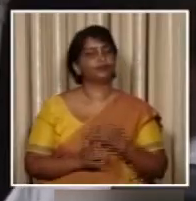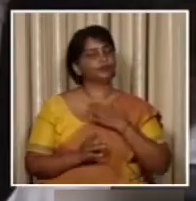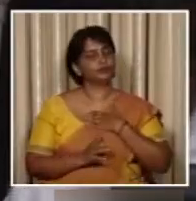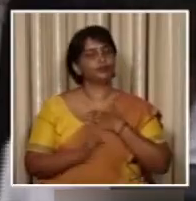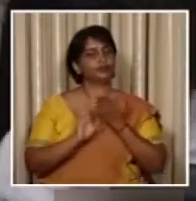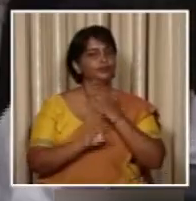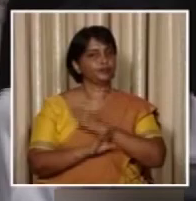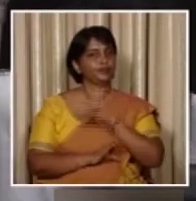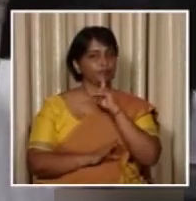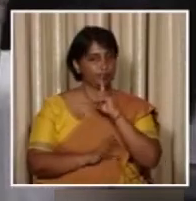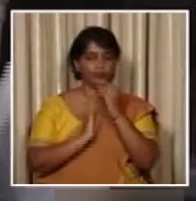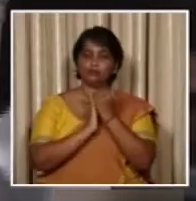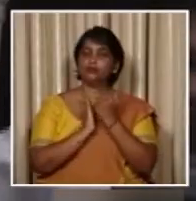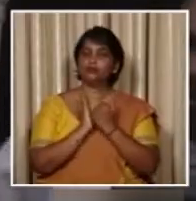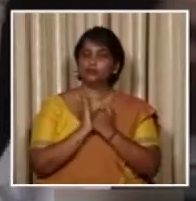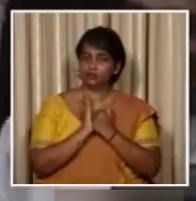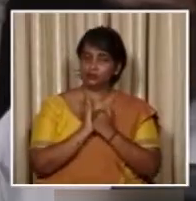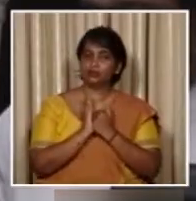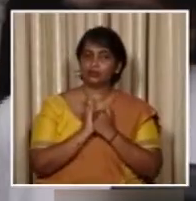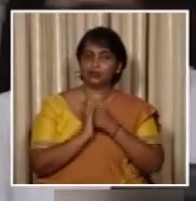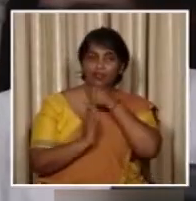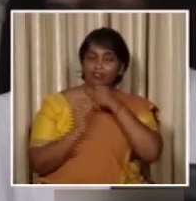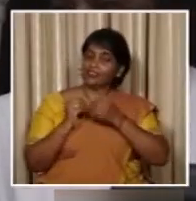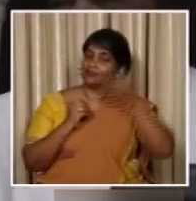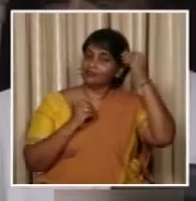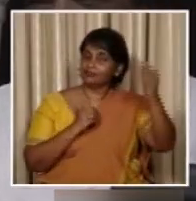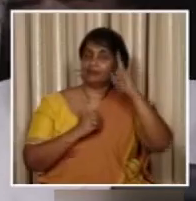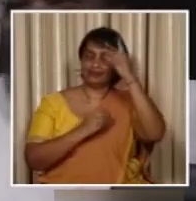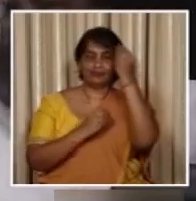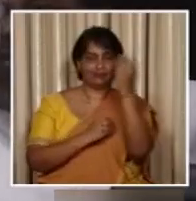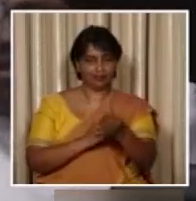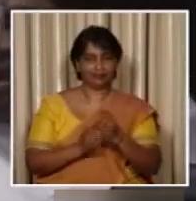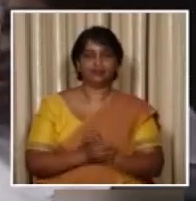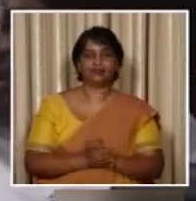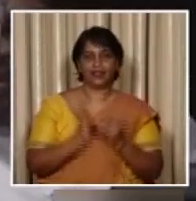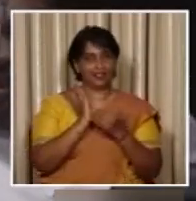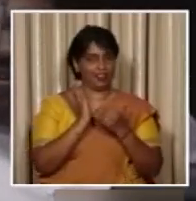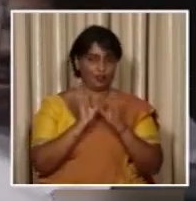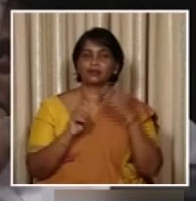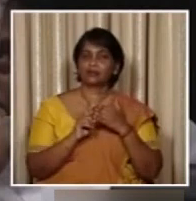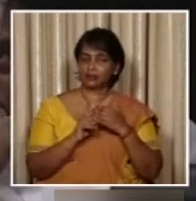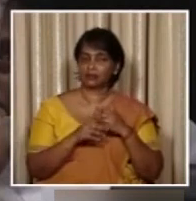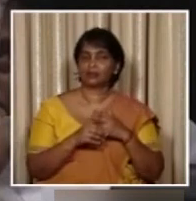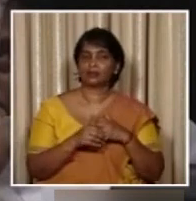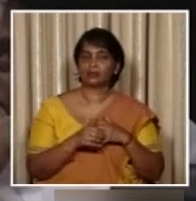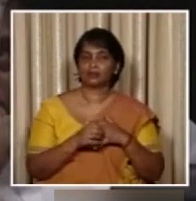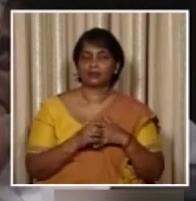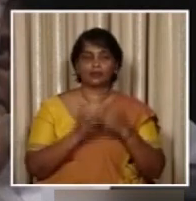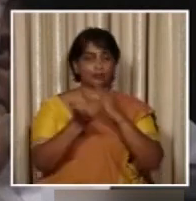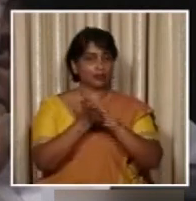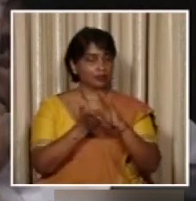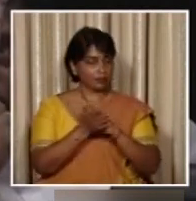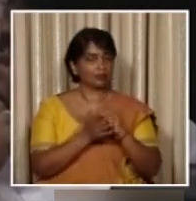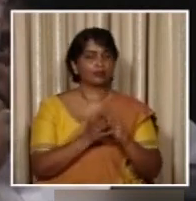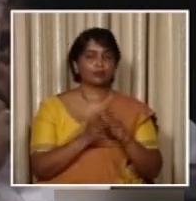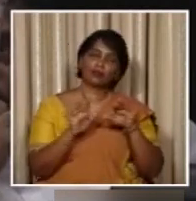එතුමා කියපු කරුණු අනුව එතුමාට මේ දීර්ඝායුෂ ප්‍රාර්ථනා කරනවා ඔබතුමාට කරදරයක් සිදු නොවේවා කියලා යුක්තිය ඉටු කරනවා කියලා